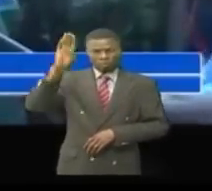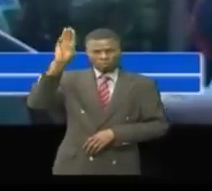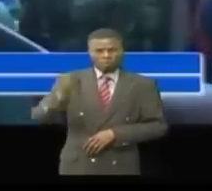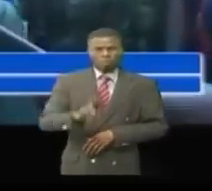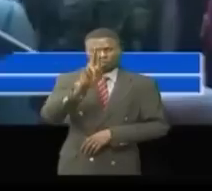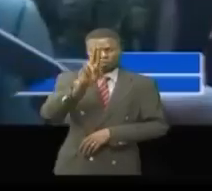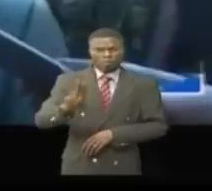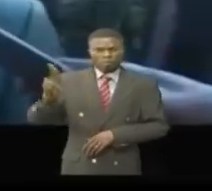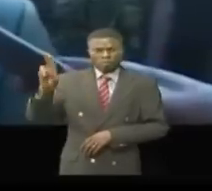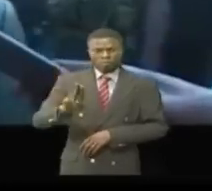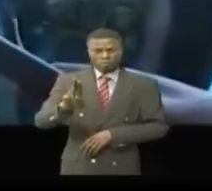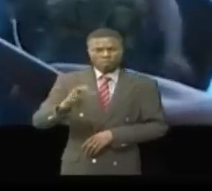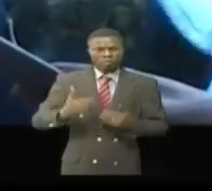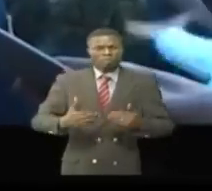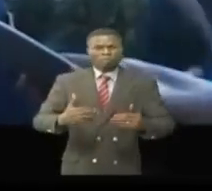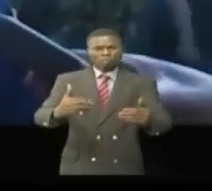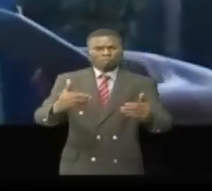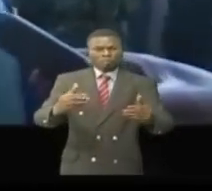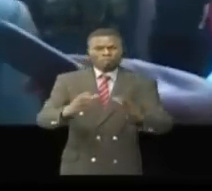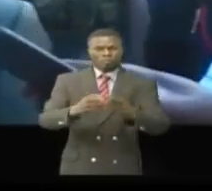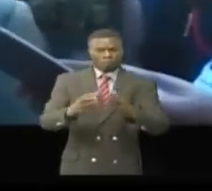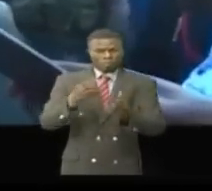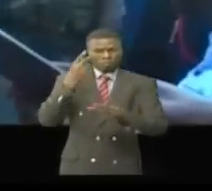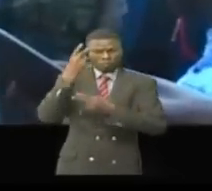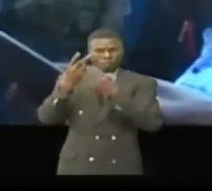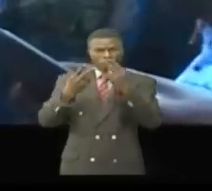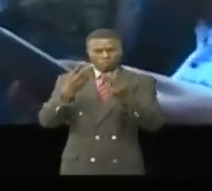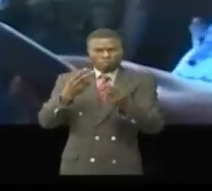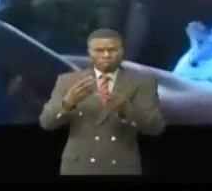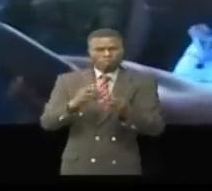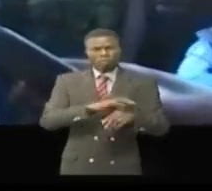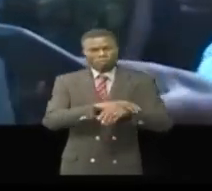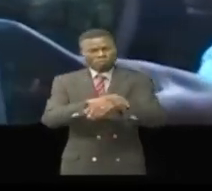orientales, où je vais continuer avec l'itinérance qui va